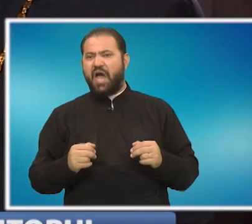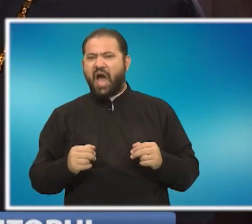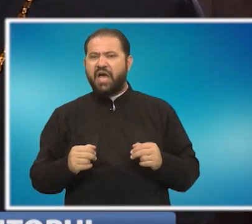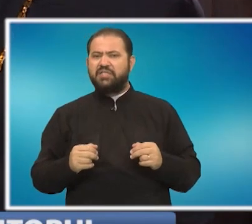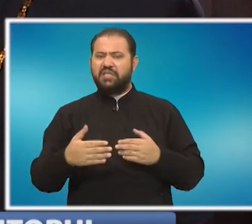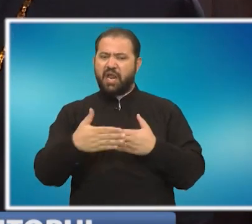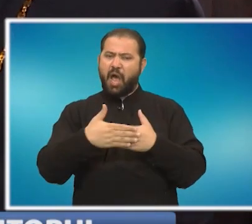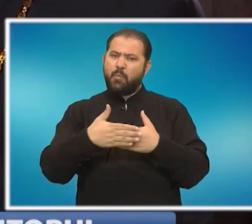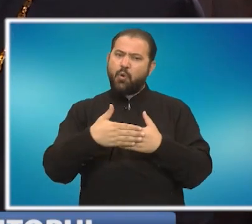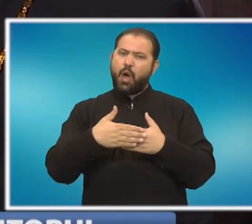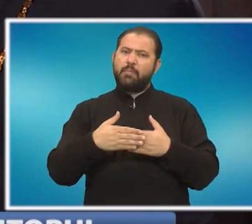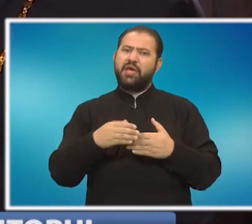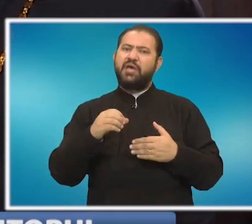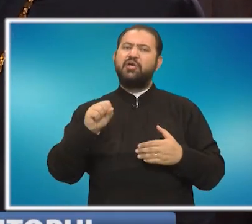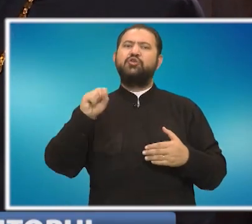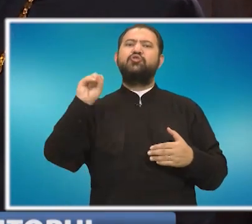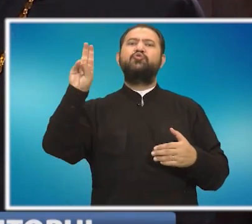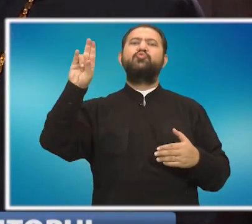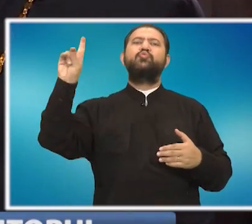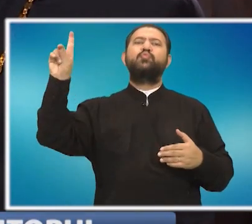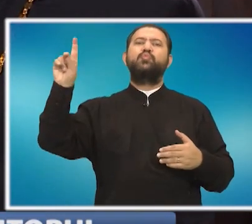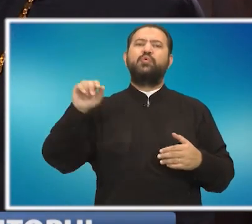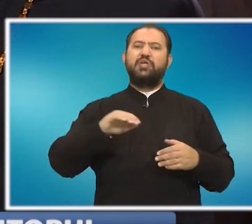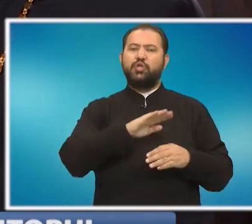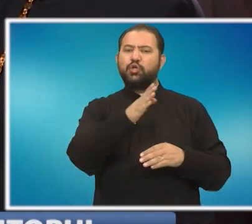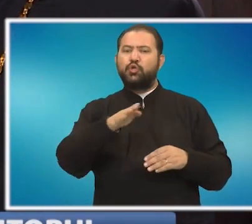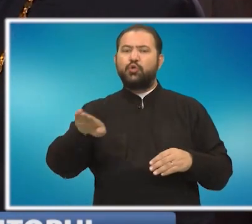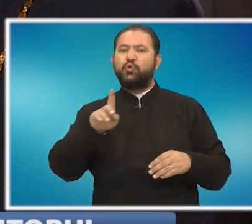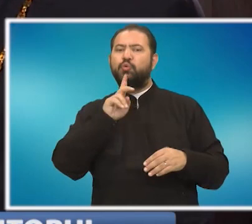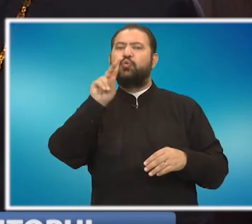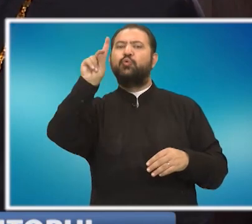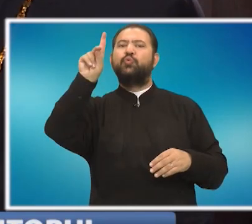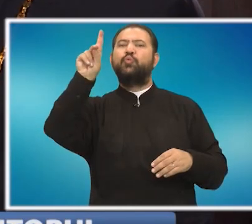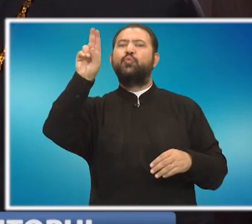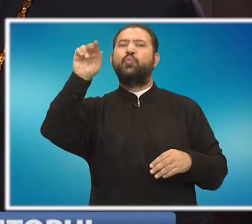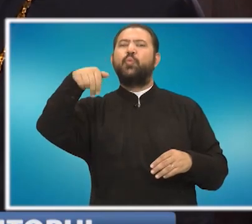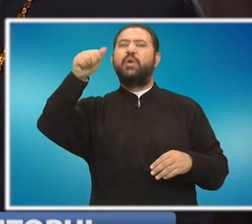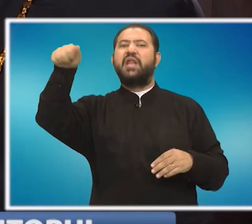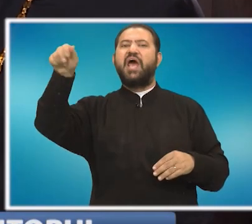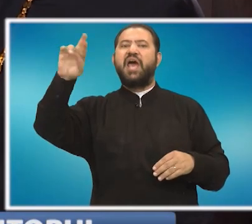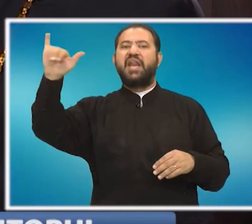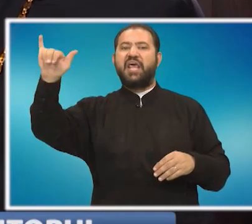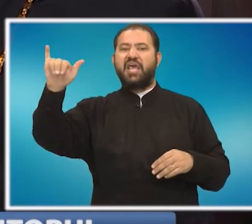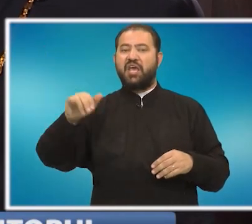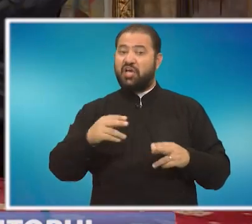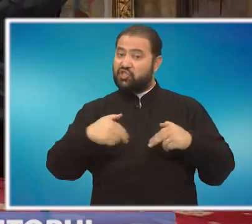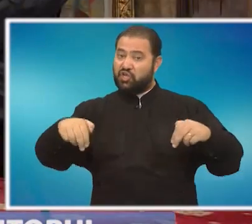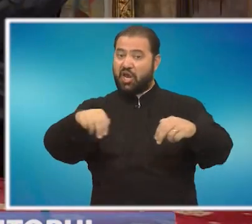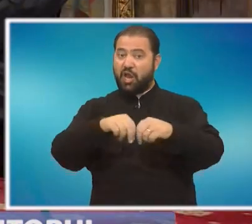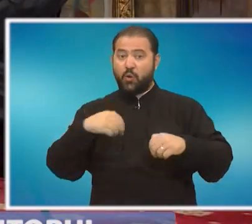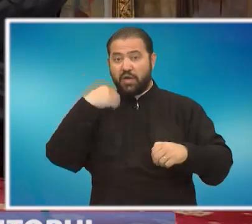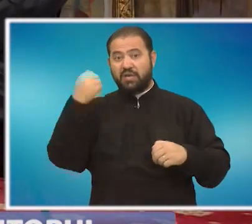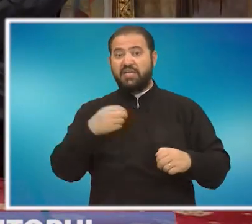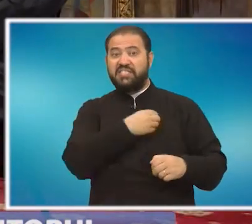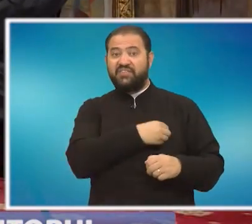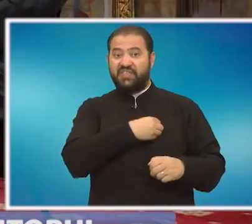sudul Dunării, cât mai apoi și la nord, atunci când sfintele sale moaște au fost